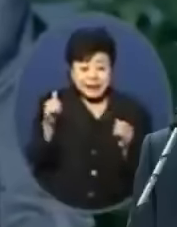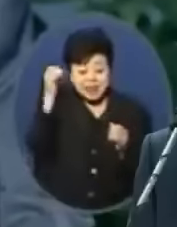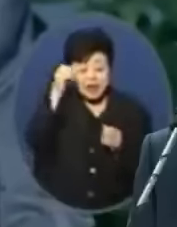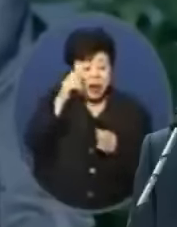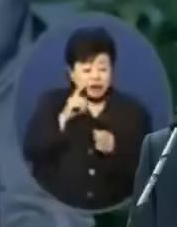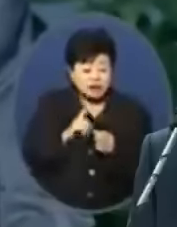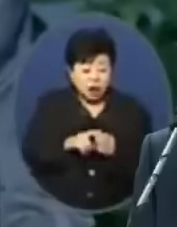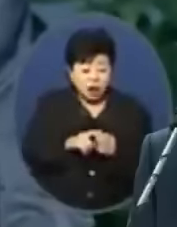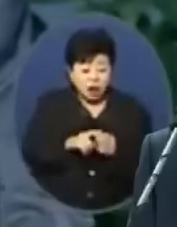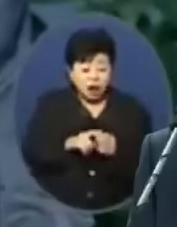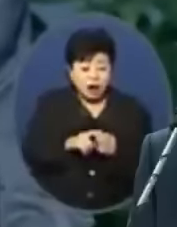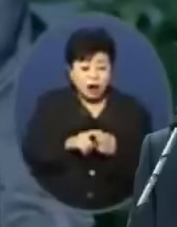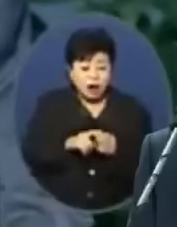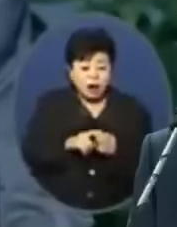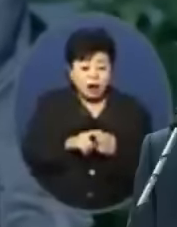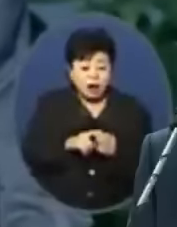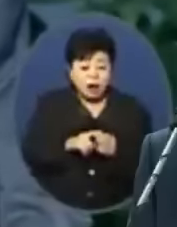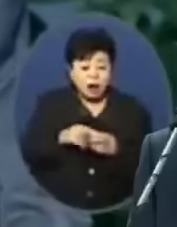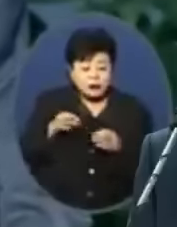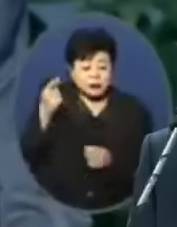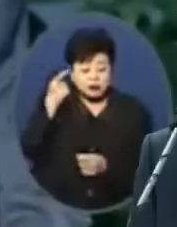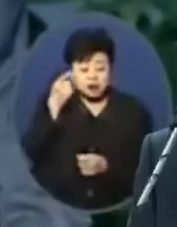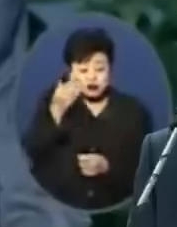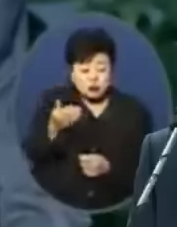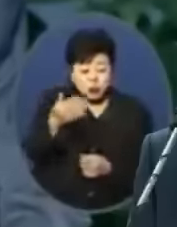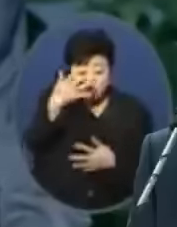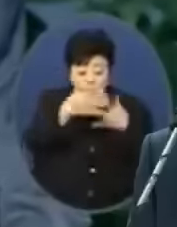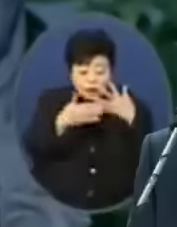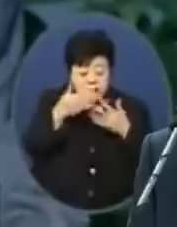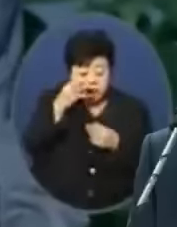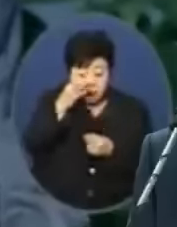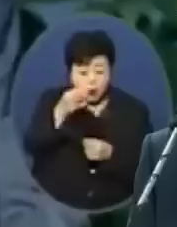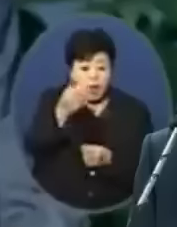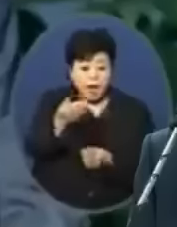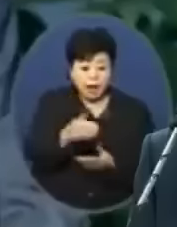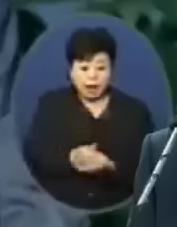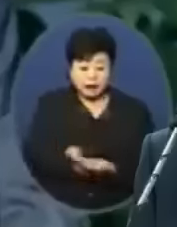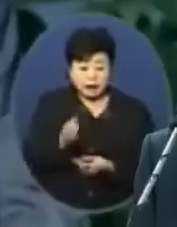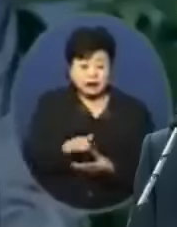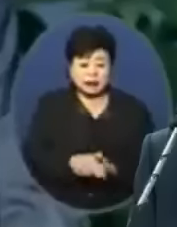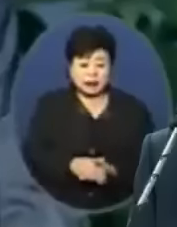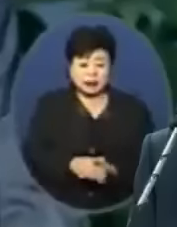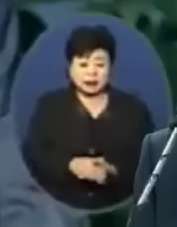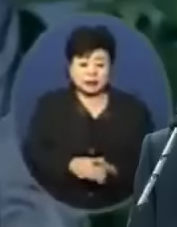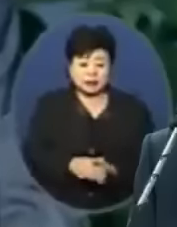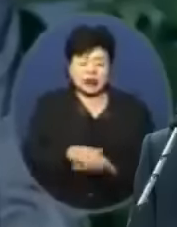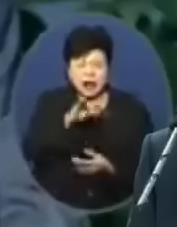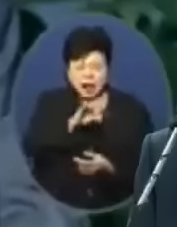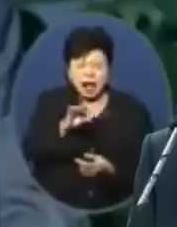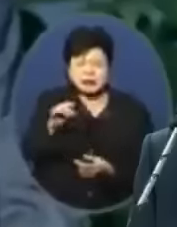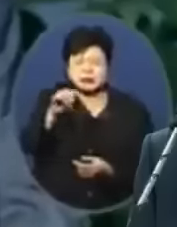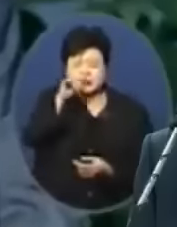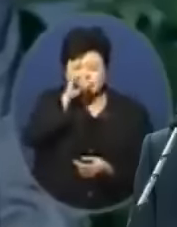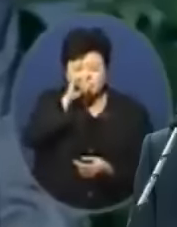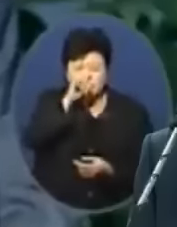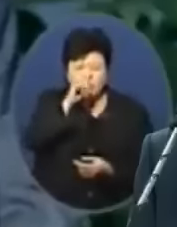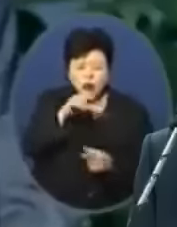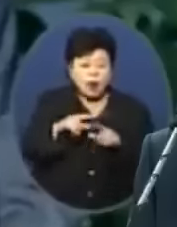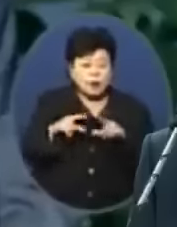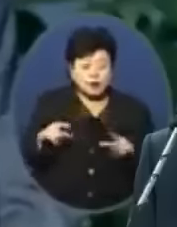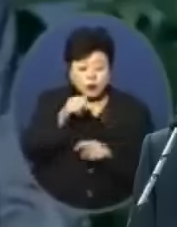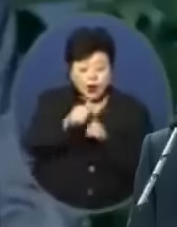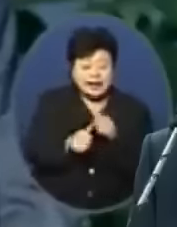영적으로 음성을 듣기도 하시고 환상을 보기도 하시지만 이것은 극히 드문 일이고 우리가